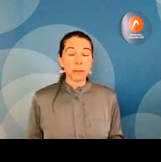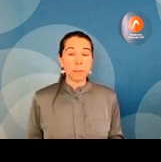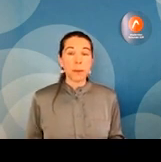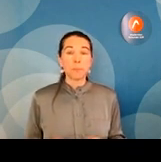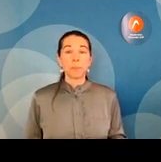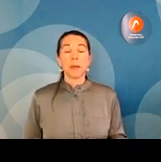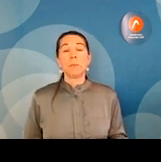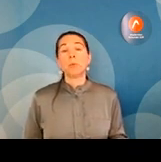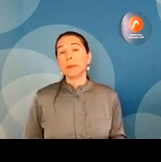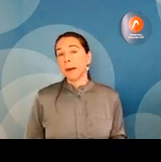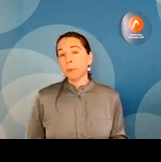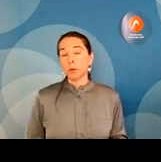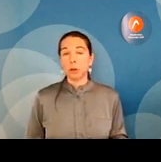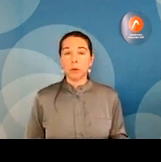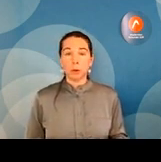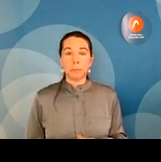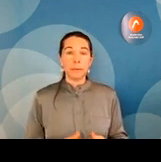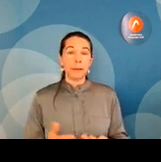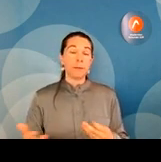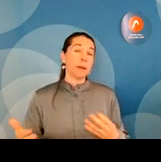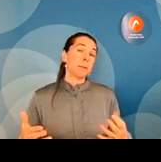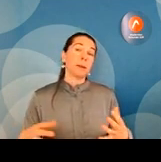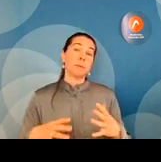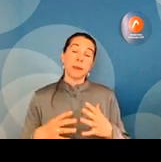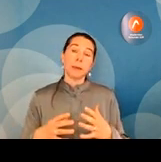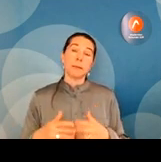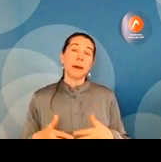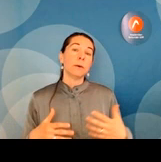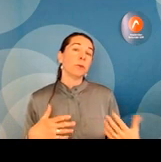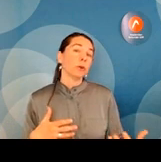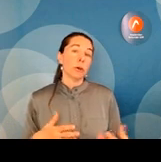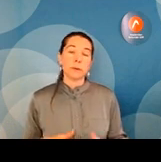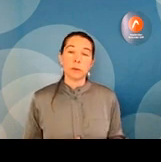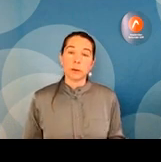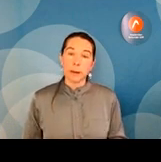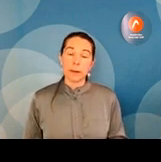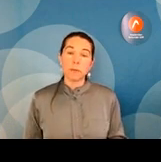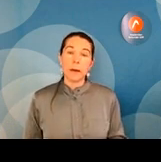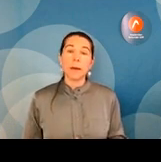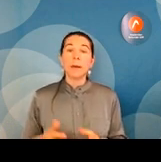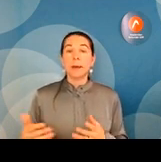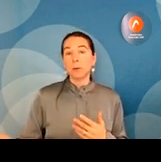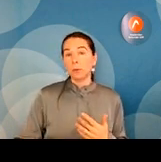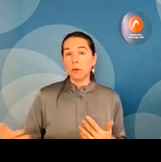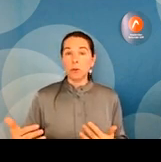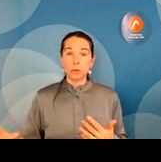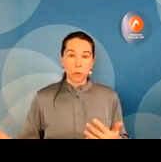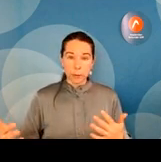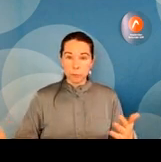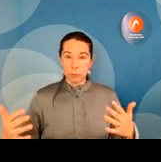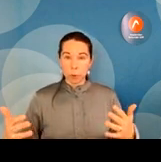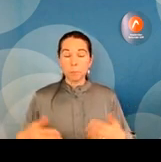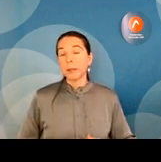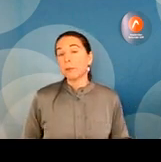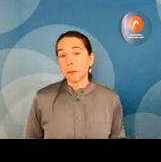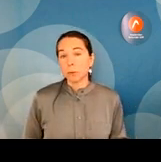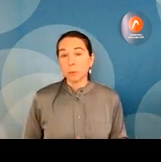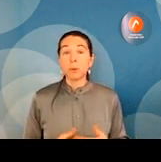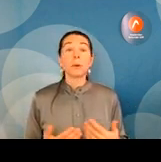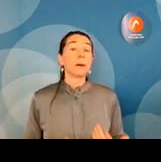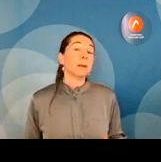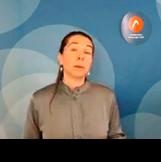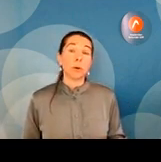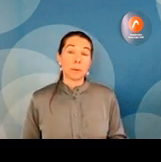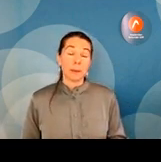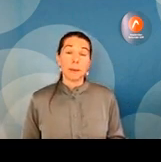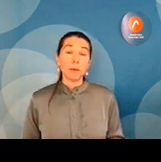fortsätta arbeta med. Men om vi däremot har en norm där vi är mer stängda, folk håller sig för sig själva, är du ny så får du liksom jobba dig framåt,